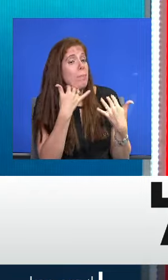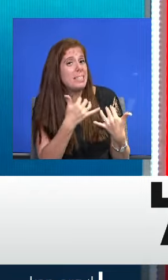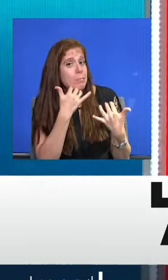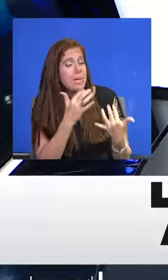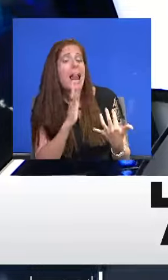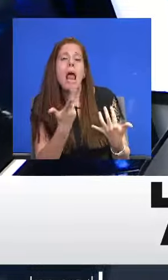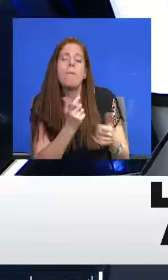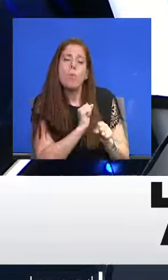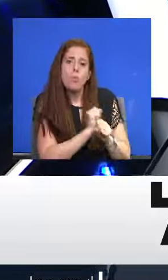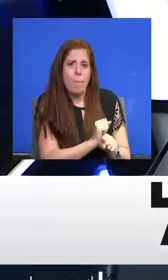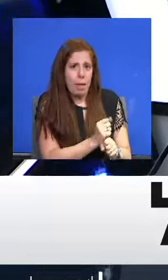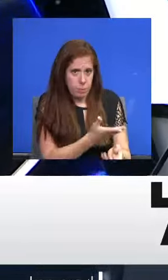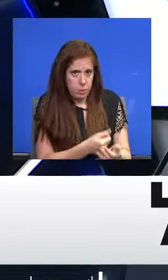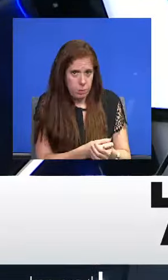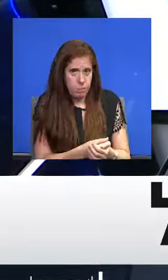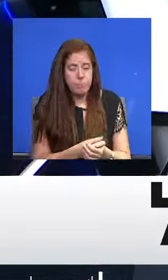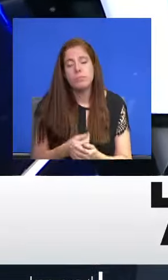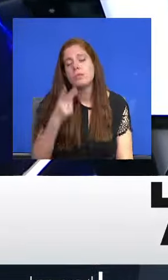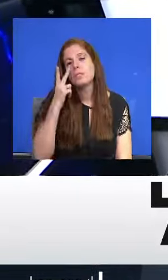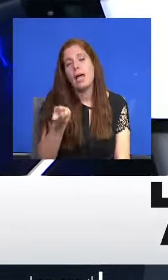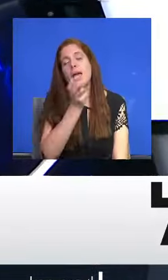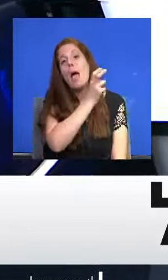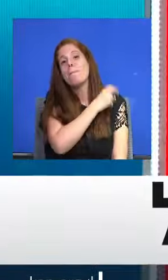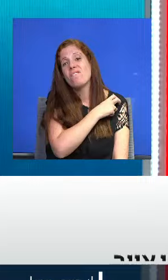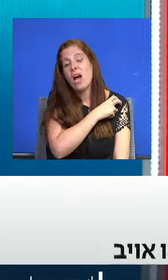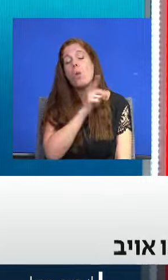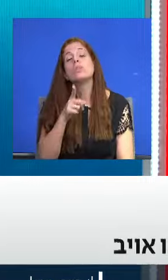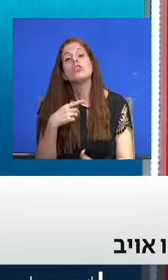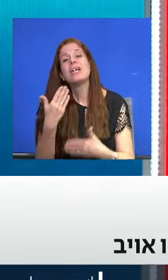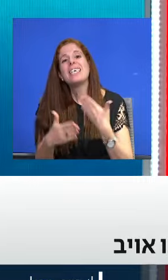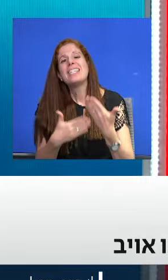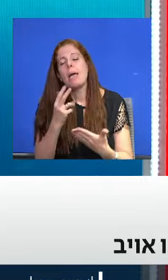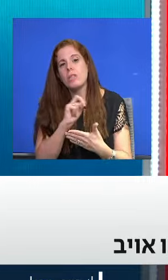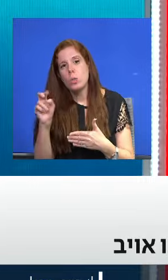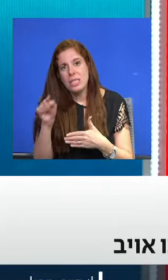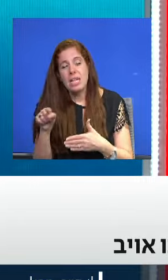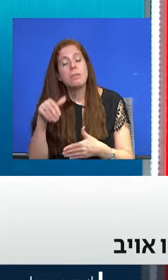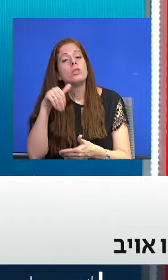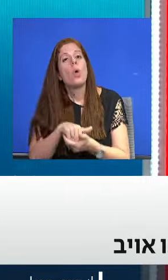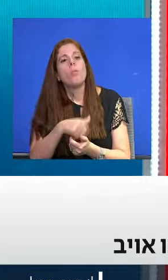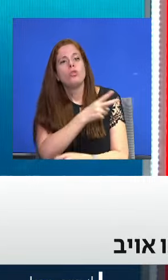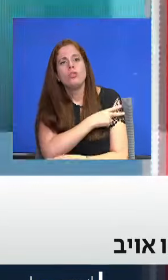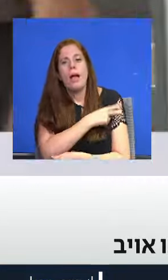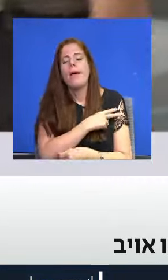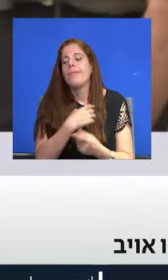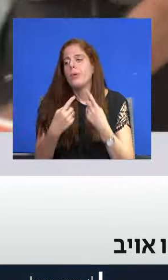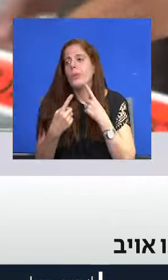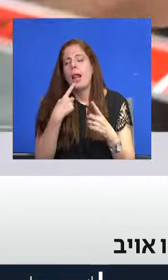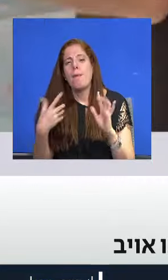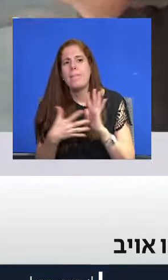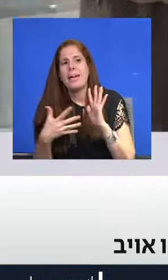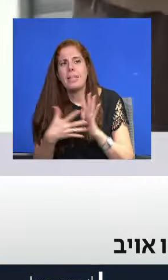תומך במהלך הזה. תראי, מיכל, המפכ"ל הוא זה שקידם את הנושא הזה בתוך המשטרה. הדיון על בחינת מסקנות ועדת